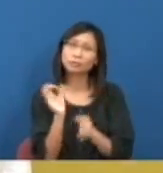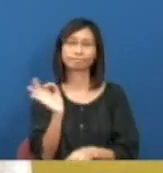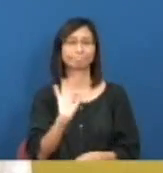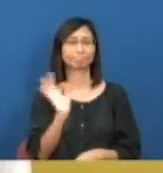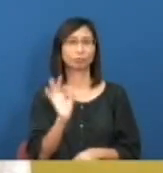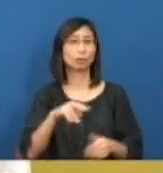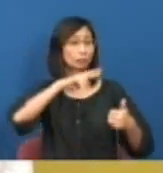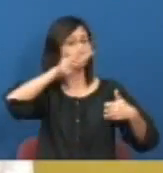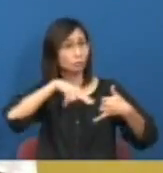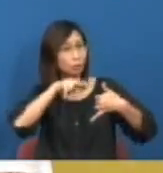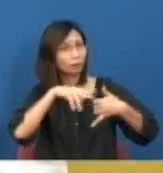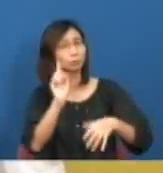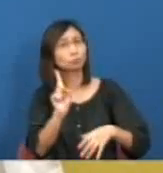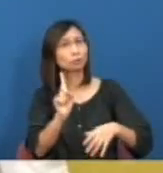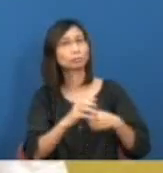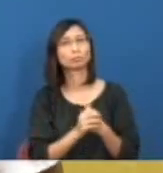咪？即係呢個